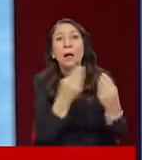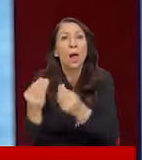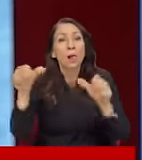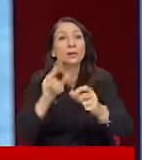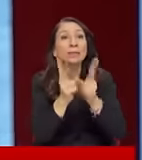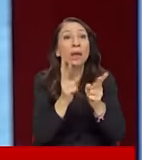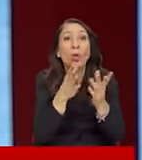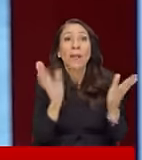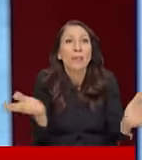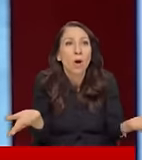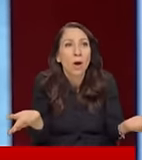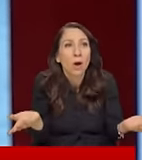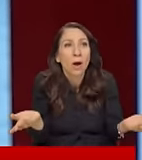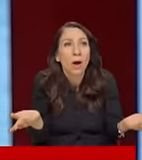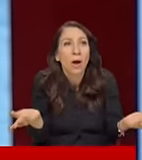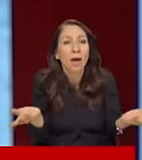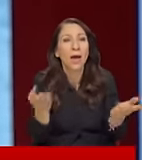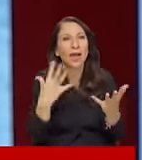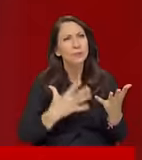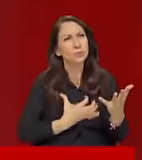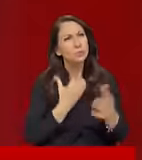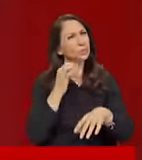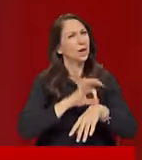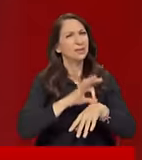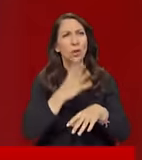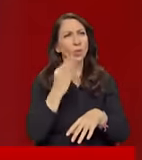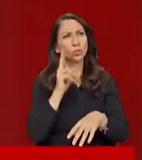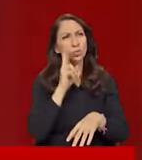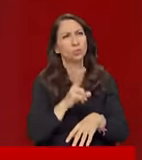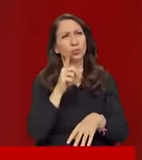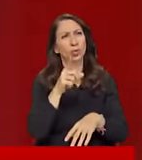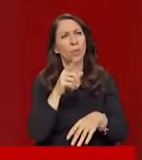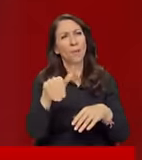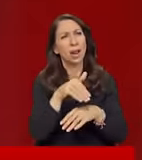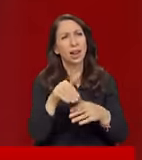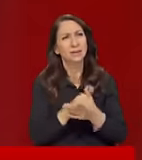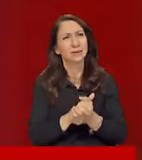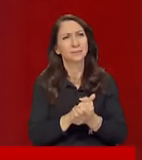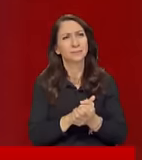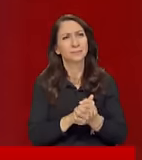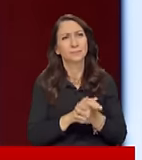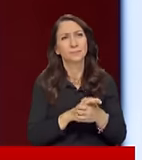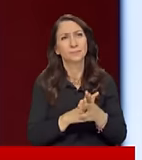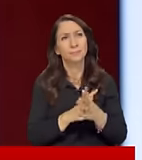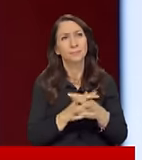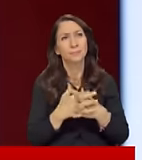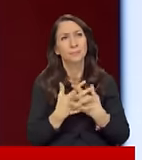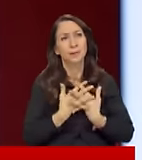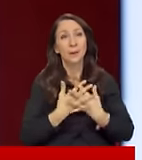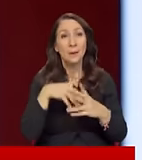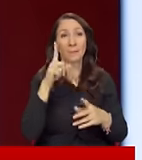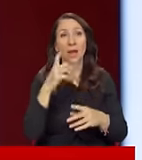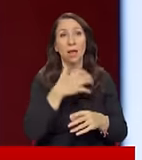tiyatro nedir bilmiyor. En yaralandığınız anne oldu gördüğünüz o mahallelerde mesela? Bir